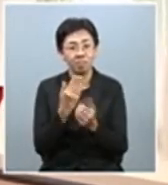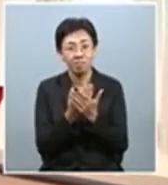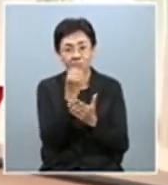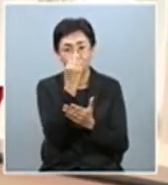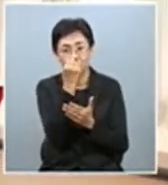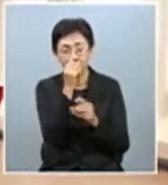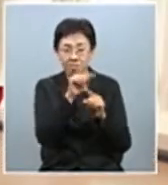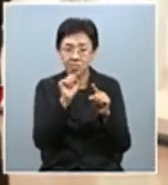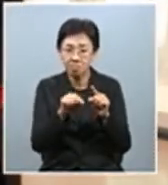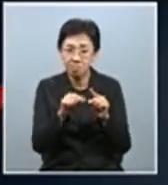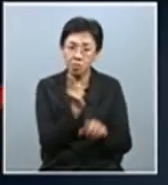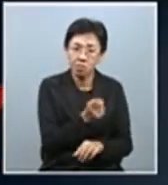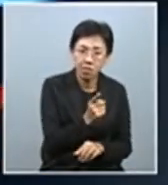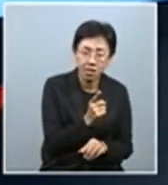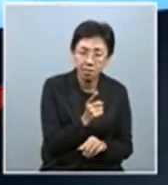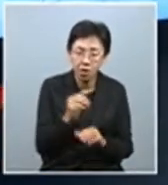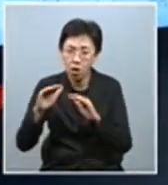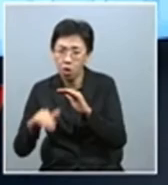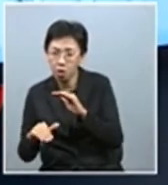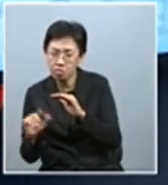ายครับ